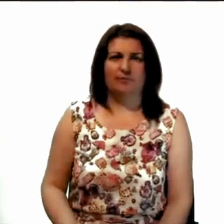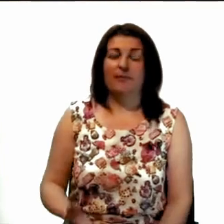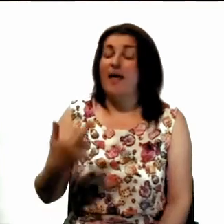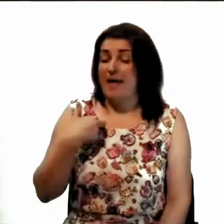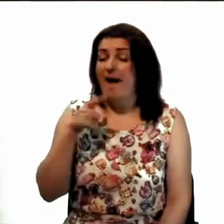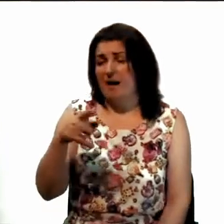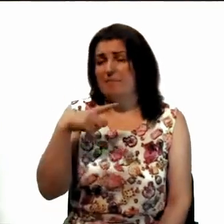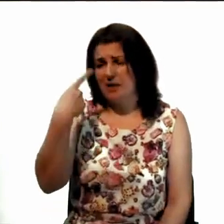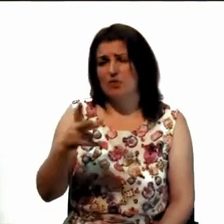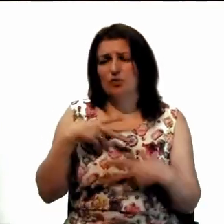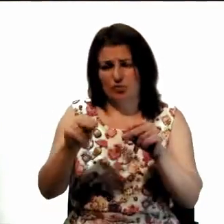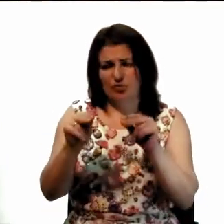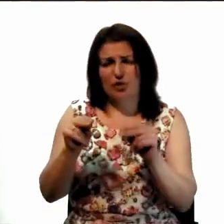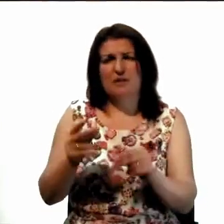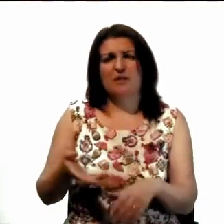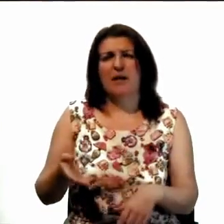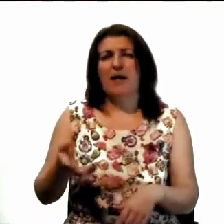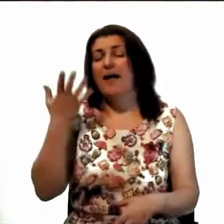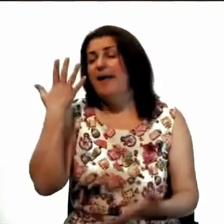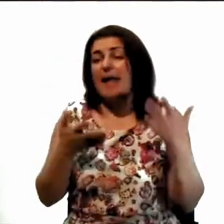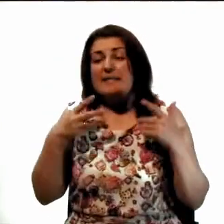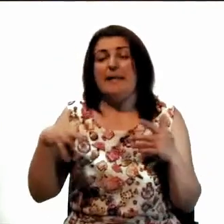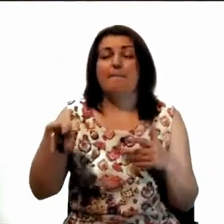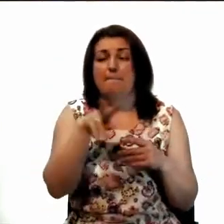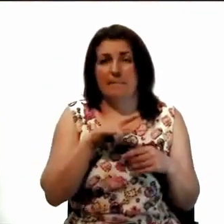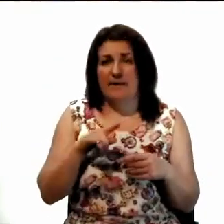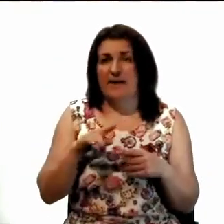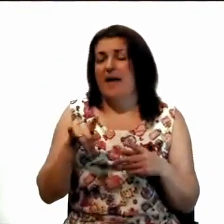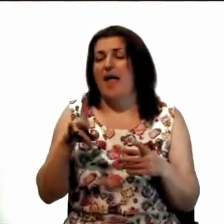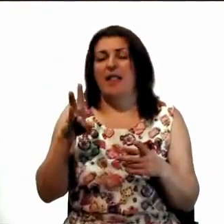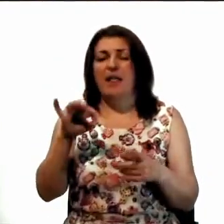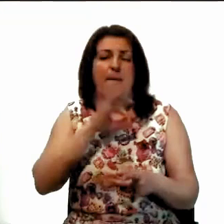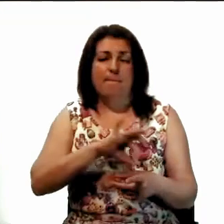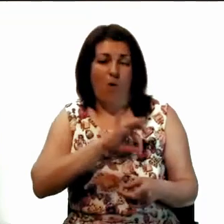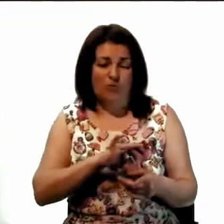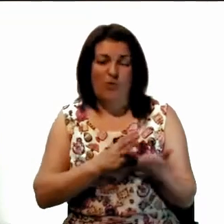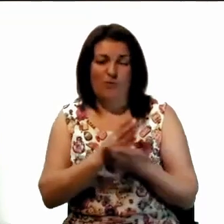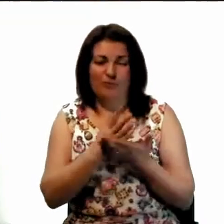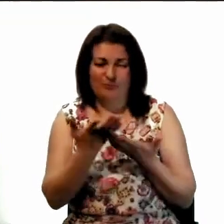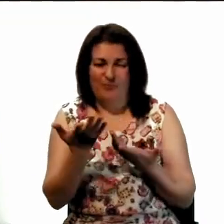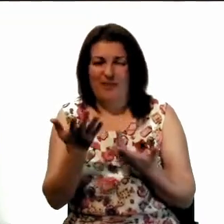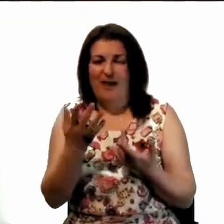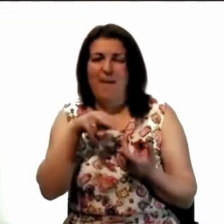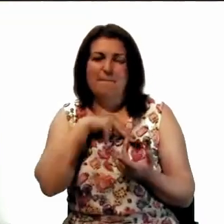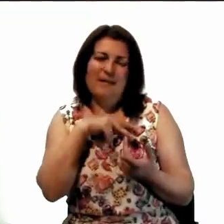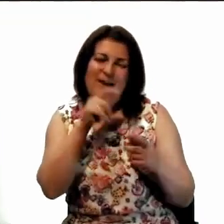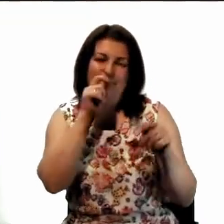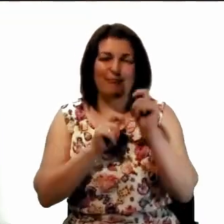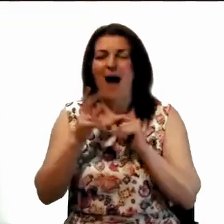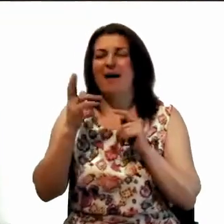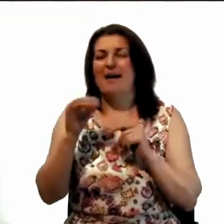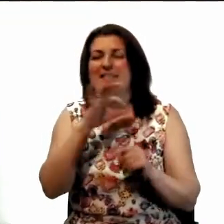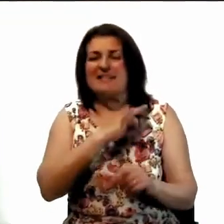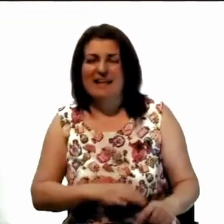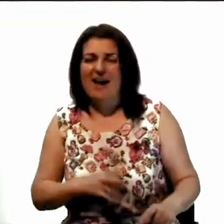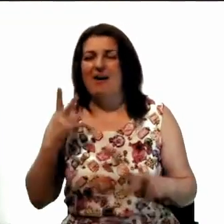Я вам скажу честно, если мы не пользуемся привилегиями, как сыновья и как дочери, если